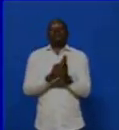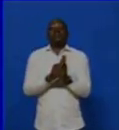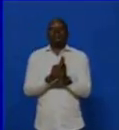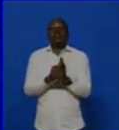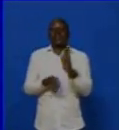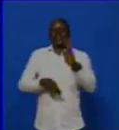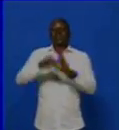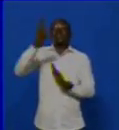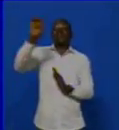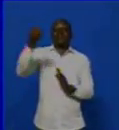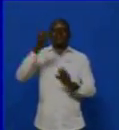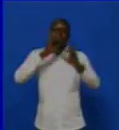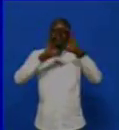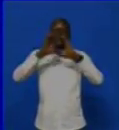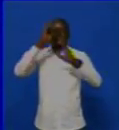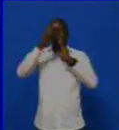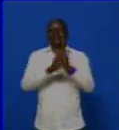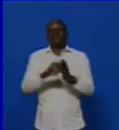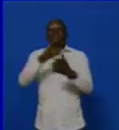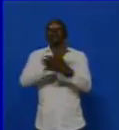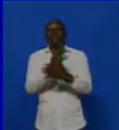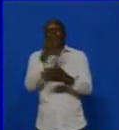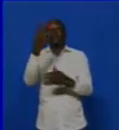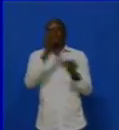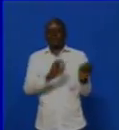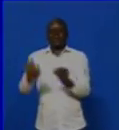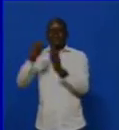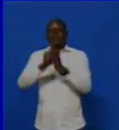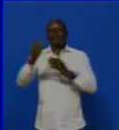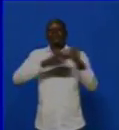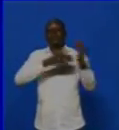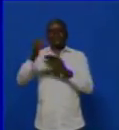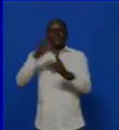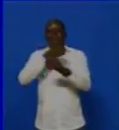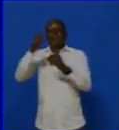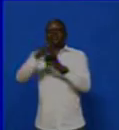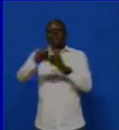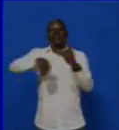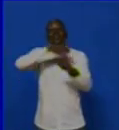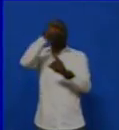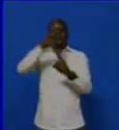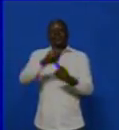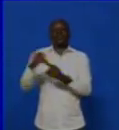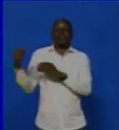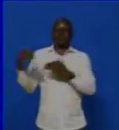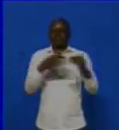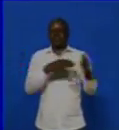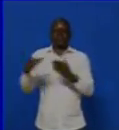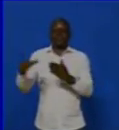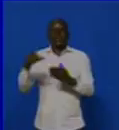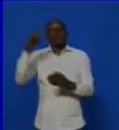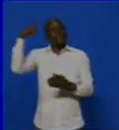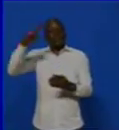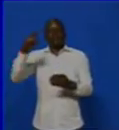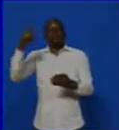Développer la communication entre les deux organisations afin d'éviter les situations de conflit. L'OTRAF et l'UCRB regrettent